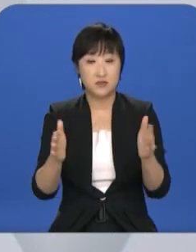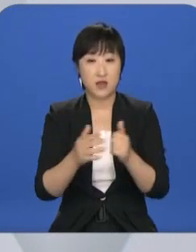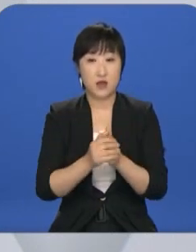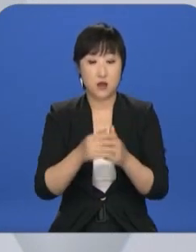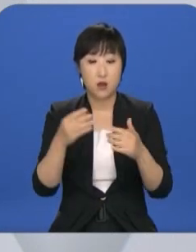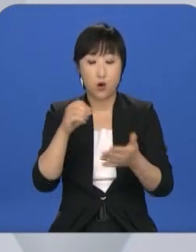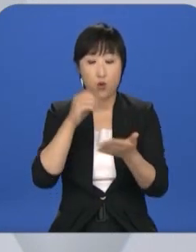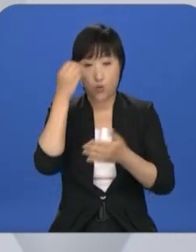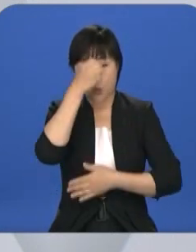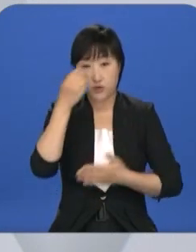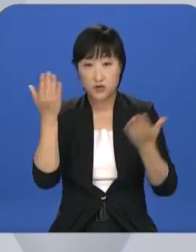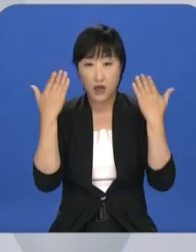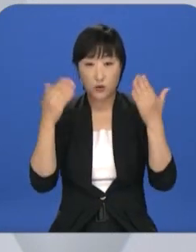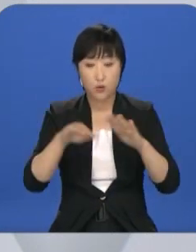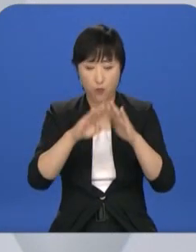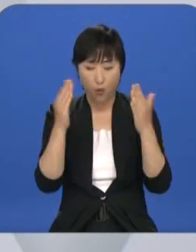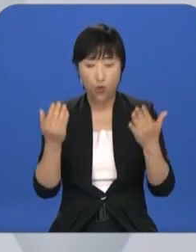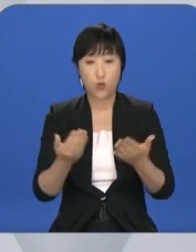고교 입학생 전원